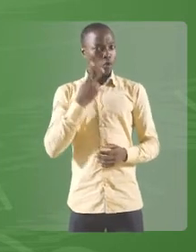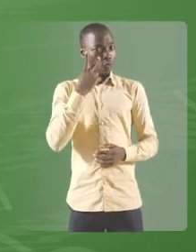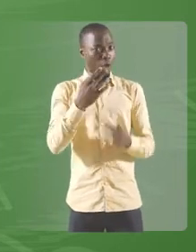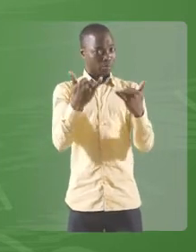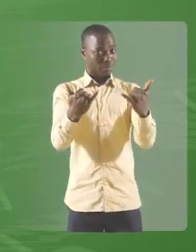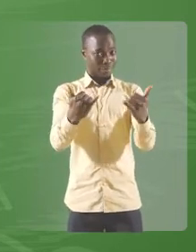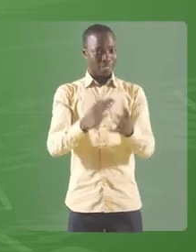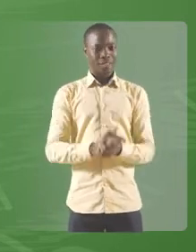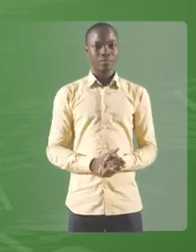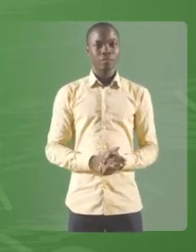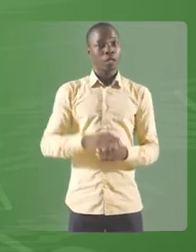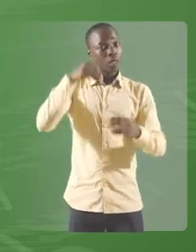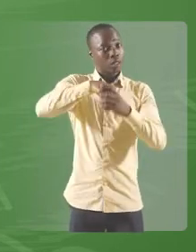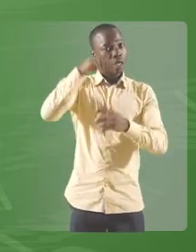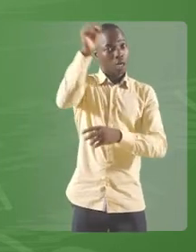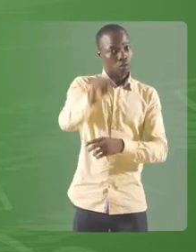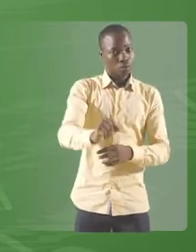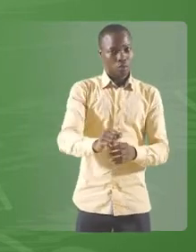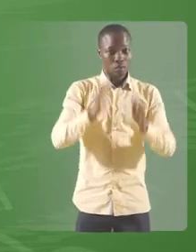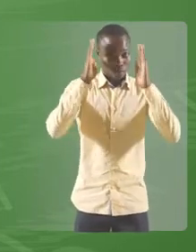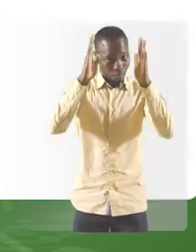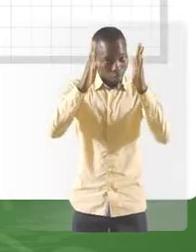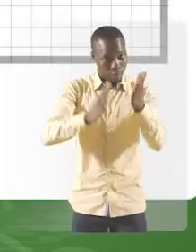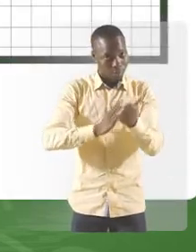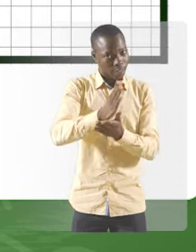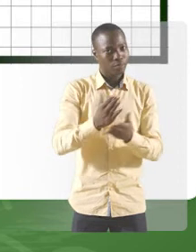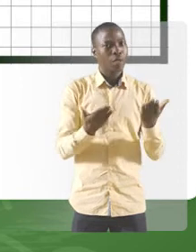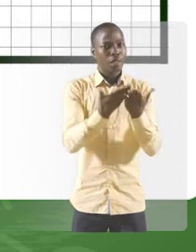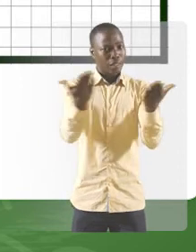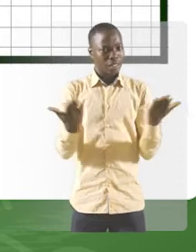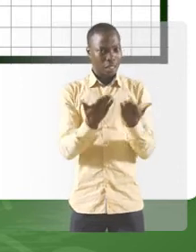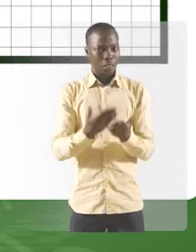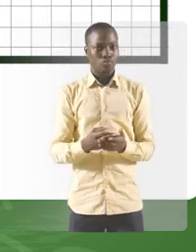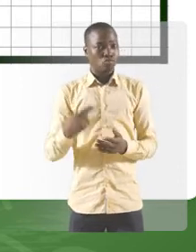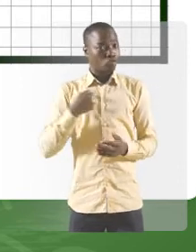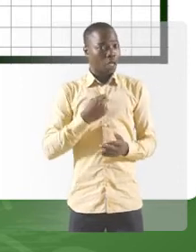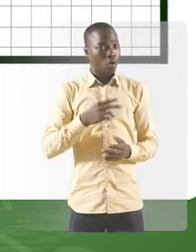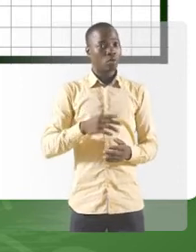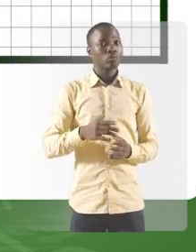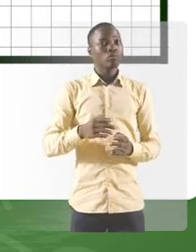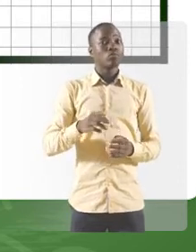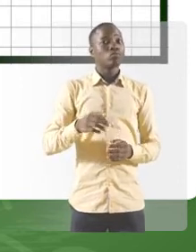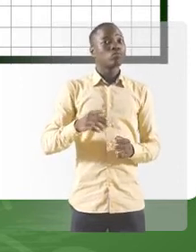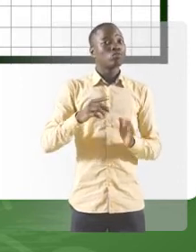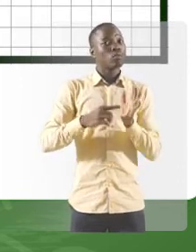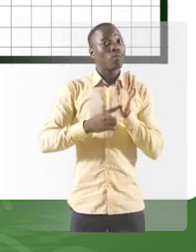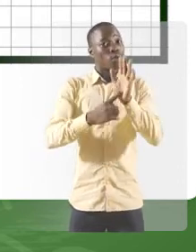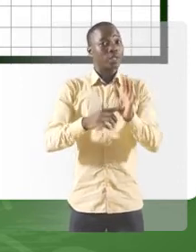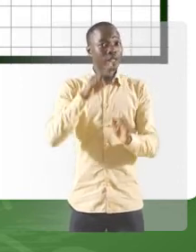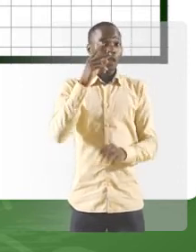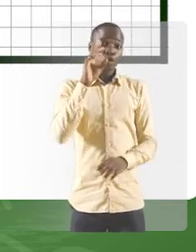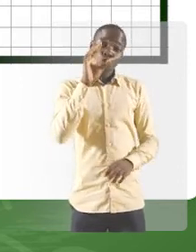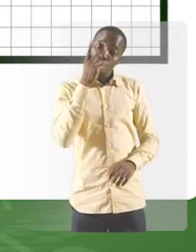voir maintenant dans la solution. Donc, ici, nous allons trouver deux points dont